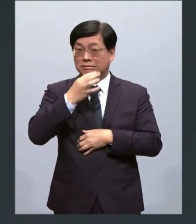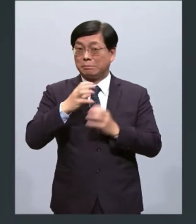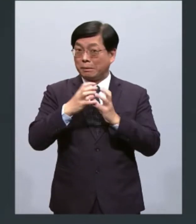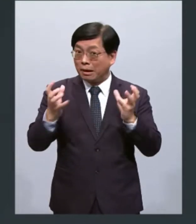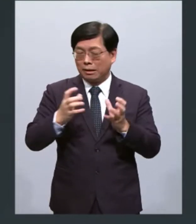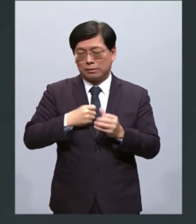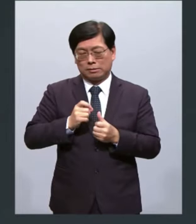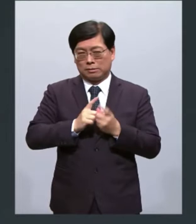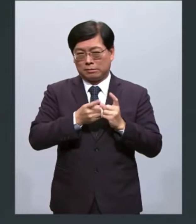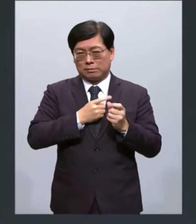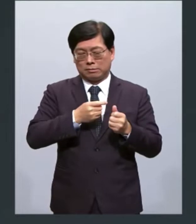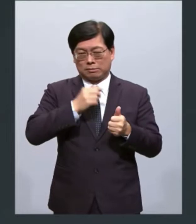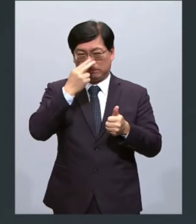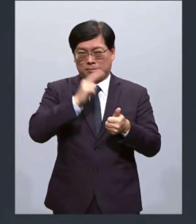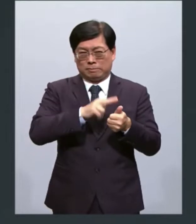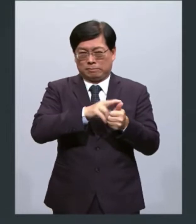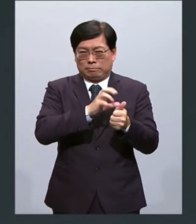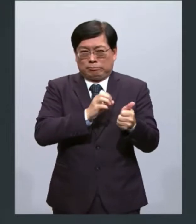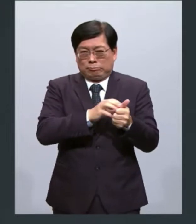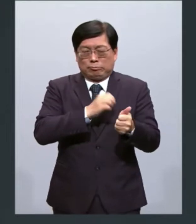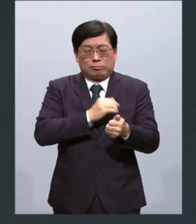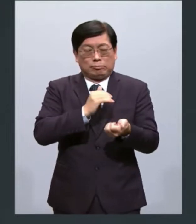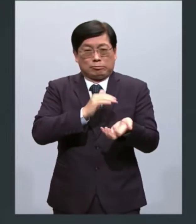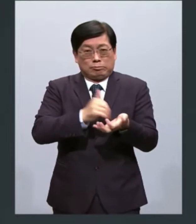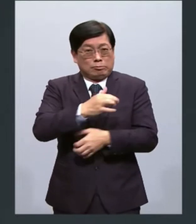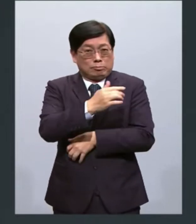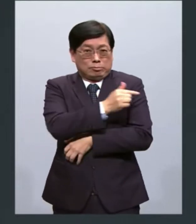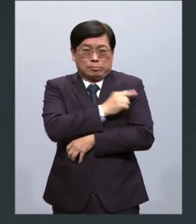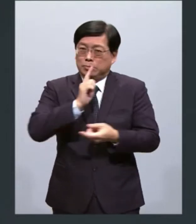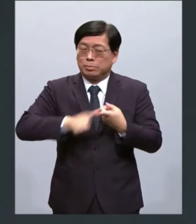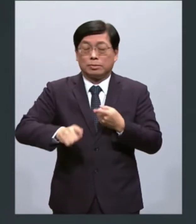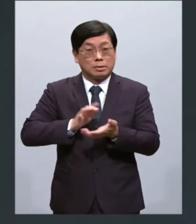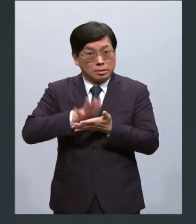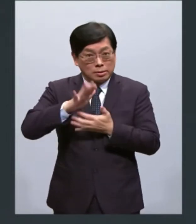产就来压榨医护人员，因为这样将来失